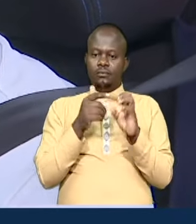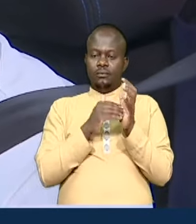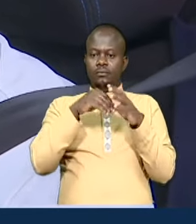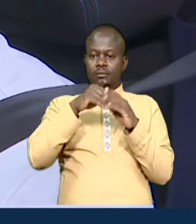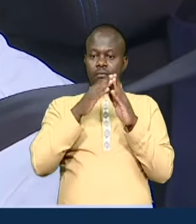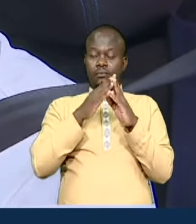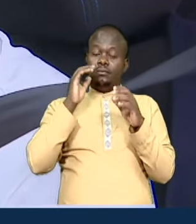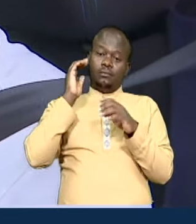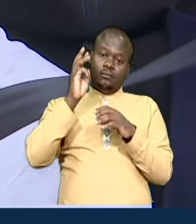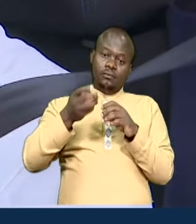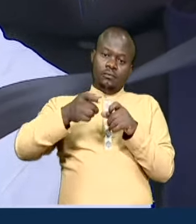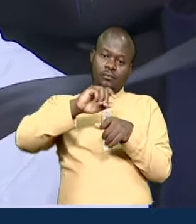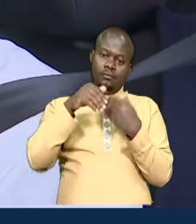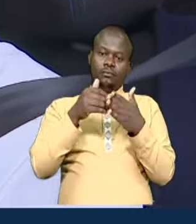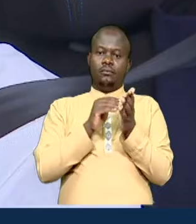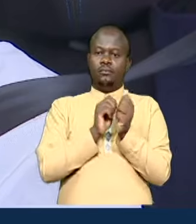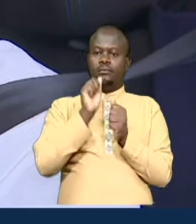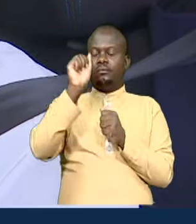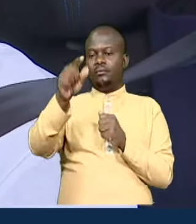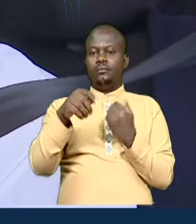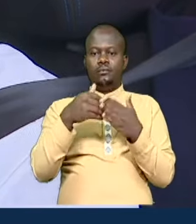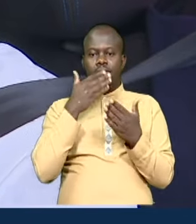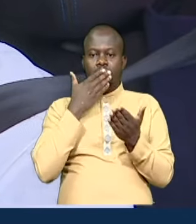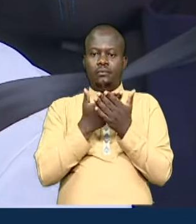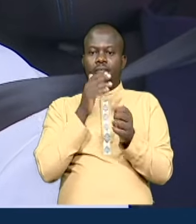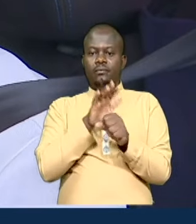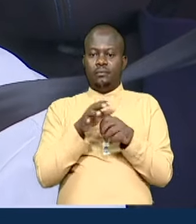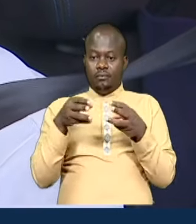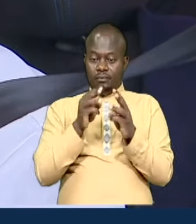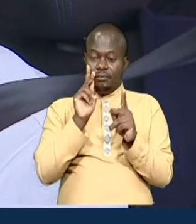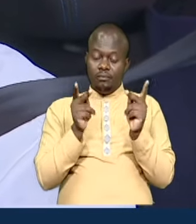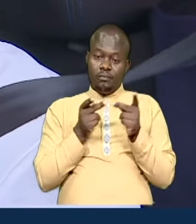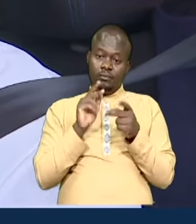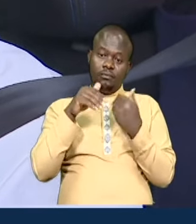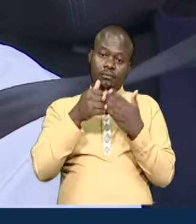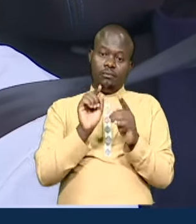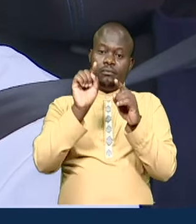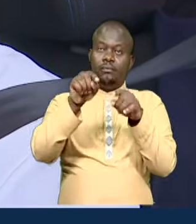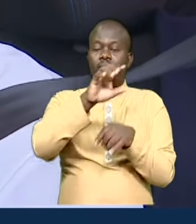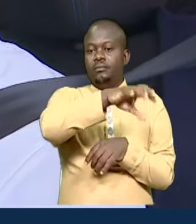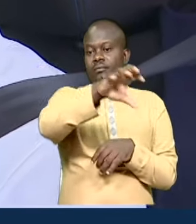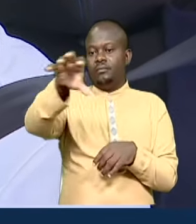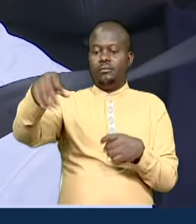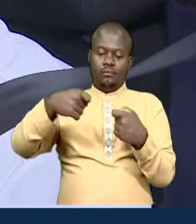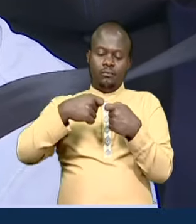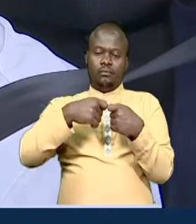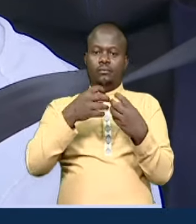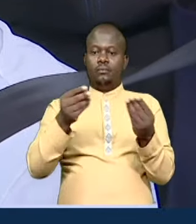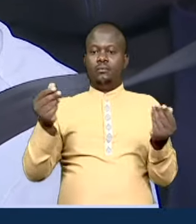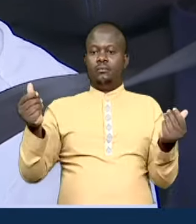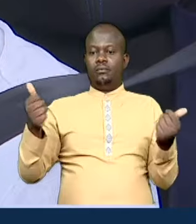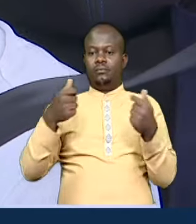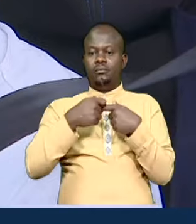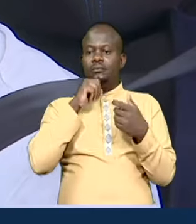mujyi bakazongera no mu ntara kabisa byaba byiza cyane. Burya wajya ugera nko mu ntara muri rugushiranyaho ugacaginga rwose